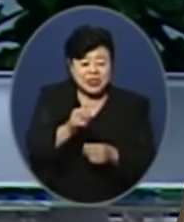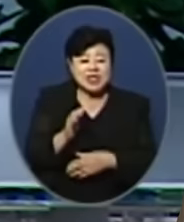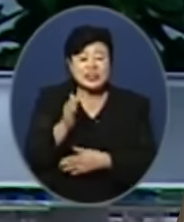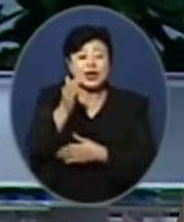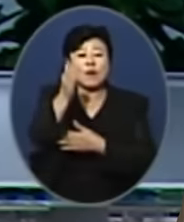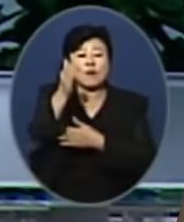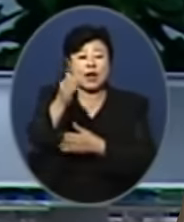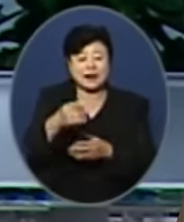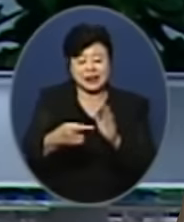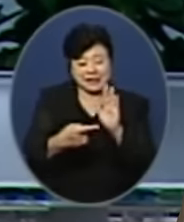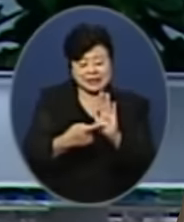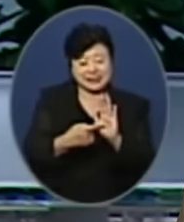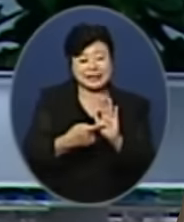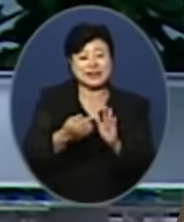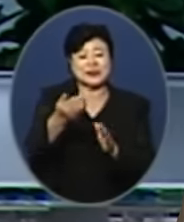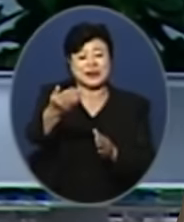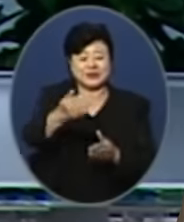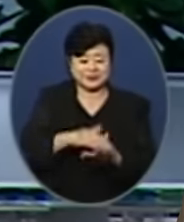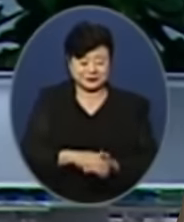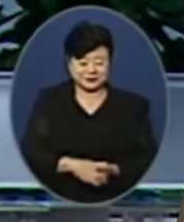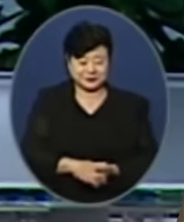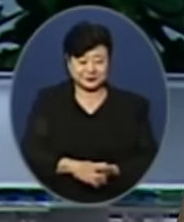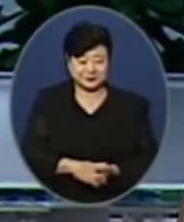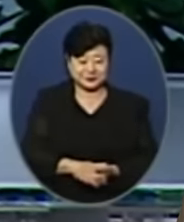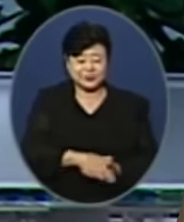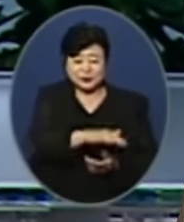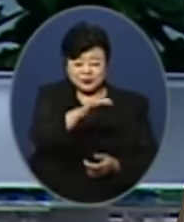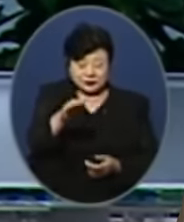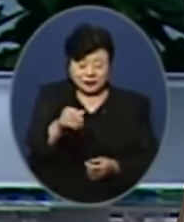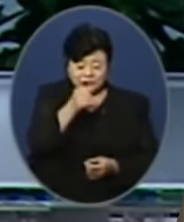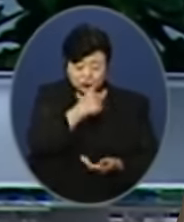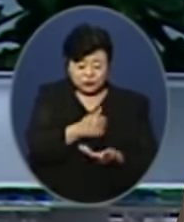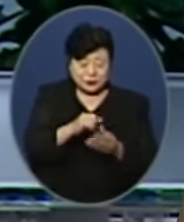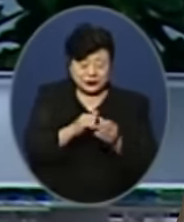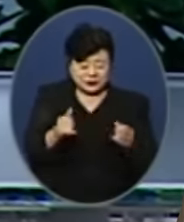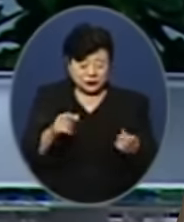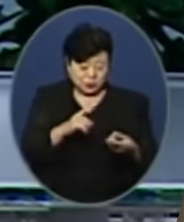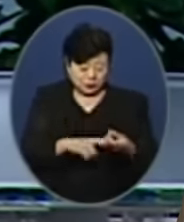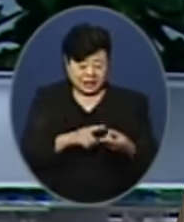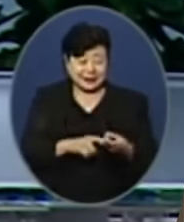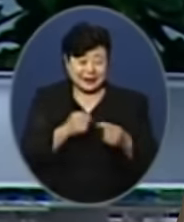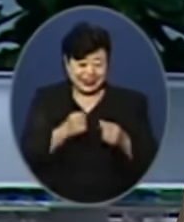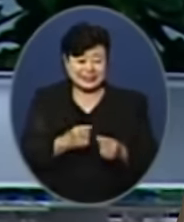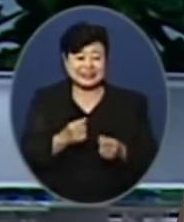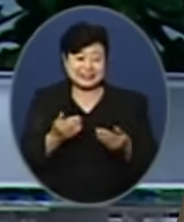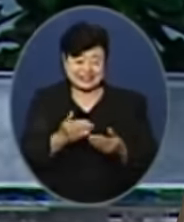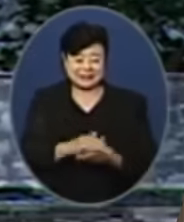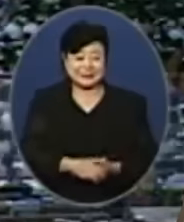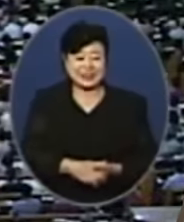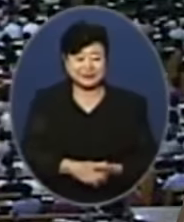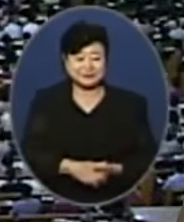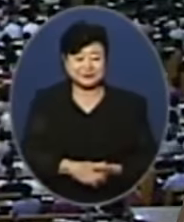영광을 나타내는 것은 우리가 주의 백성들로서 마땅히 해야 될 일일 것입니다.